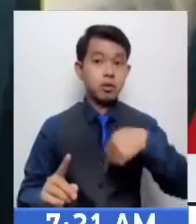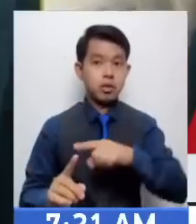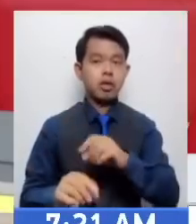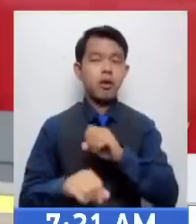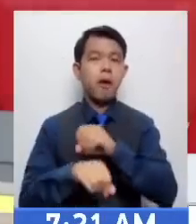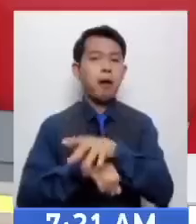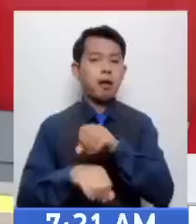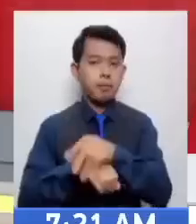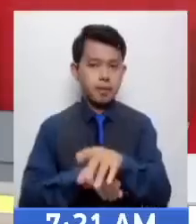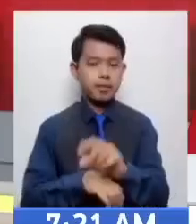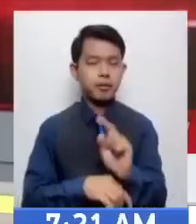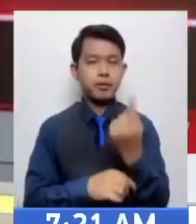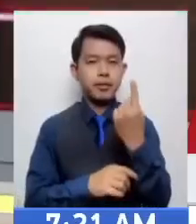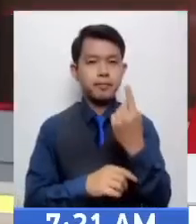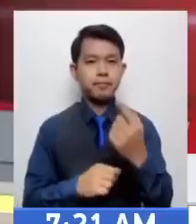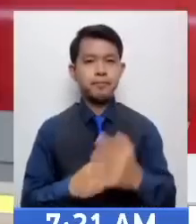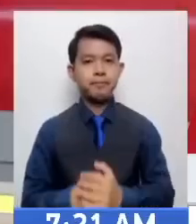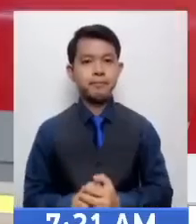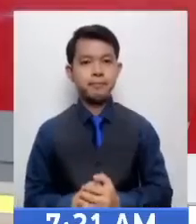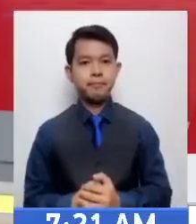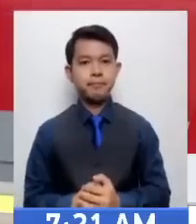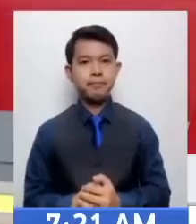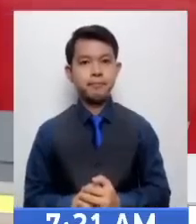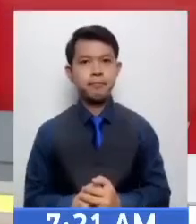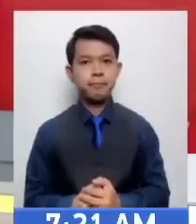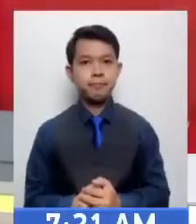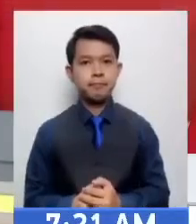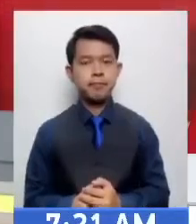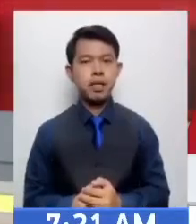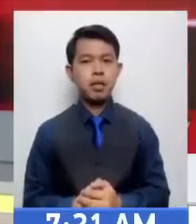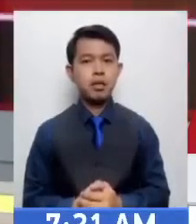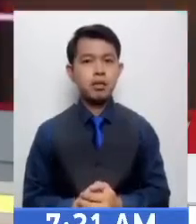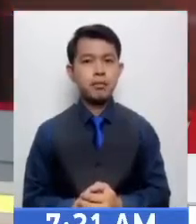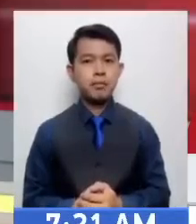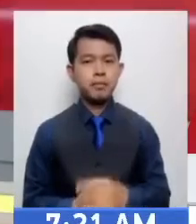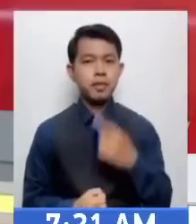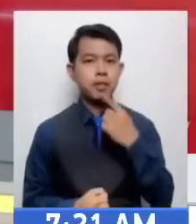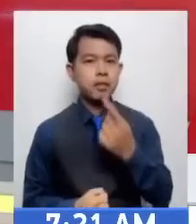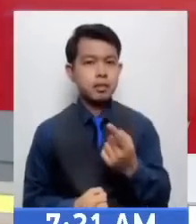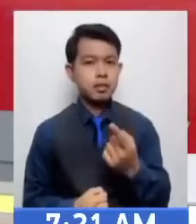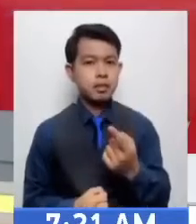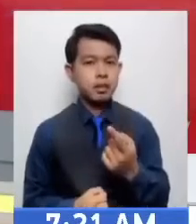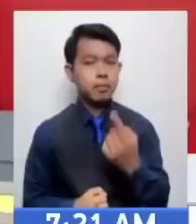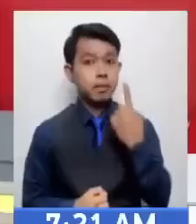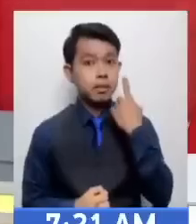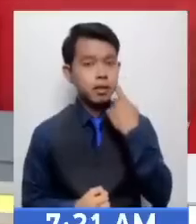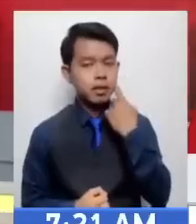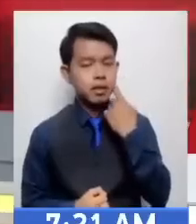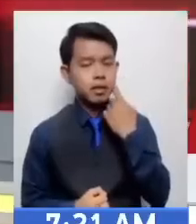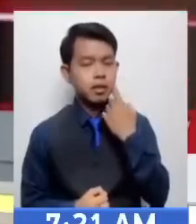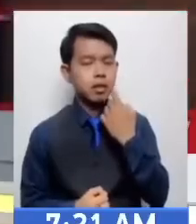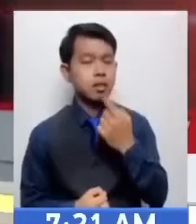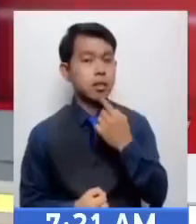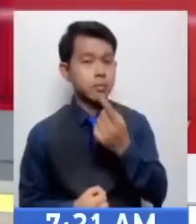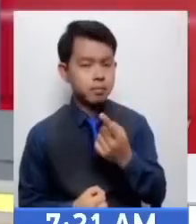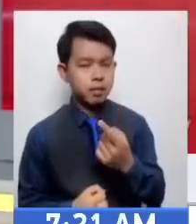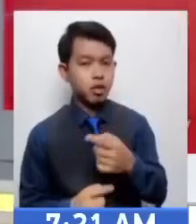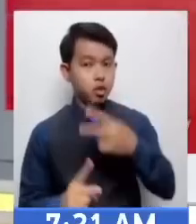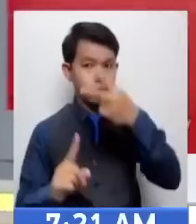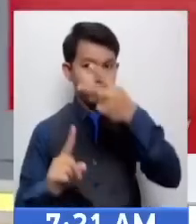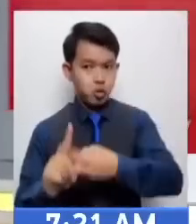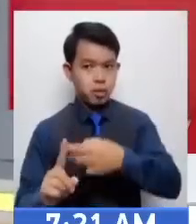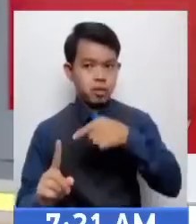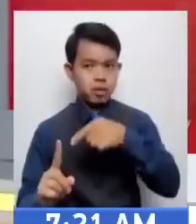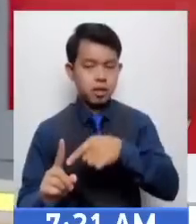na rin po yung 2 buwan na hinihingi niyang leave. Sabi ng kampo ng kabila, ito rin magagamit yung 2 buwan para makapanuhul pa ng ibang